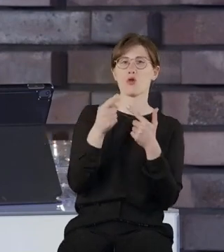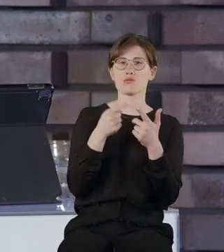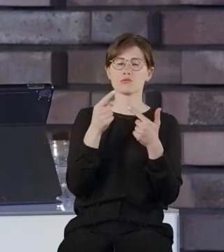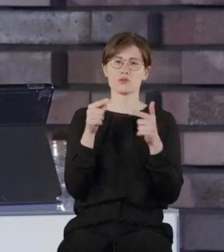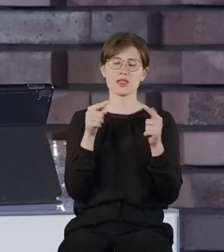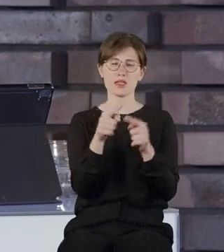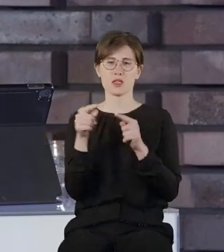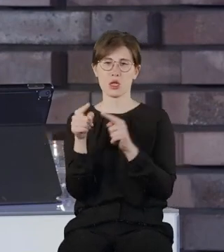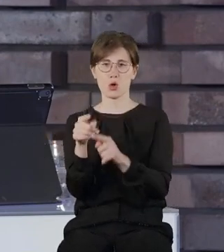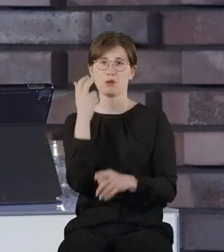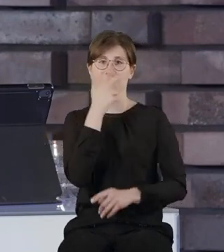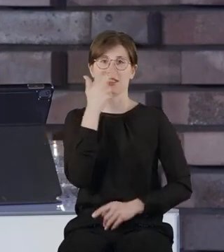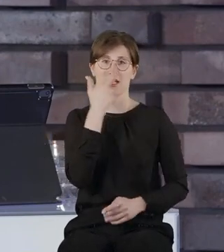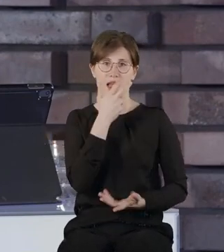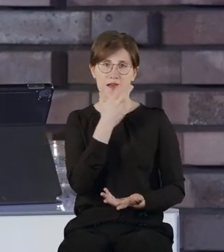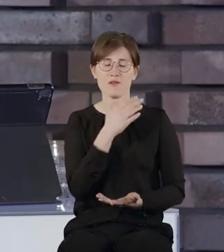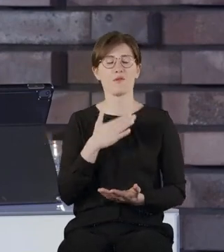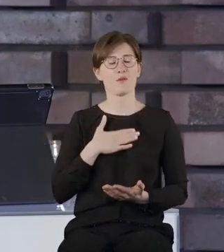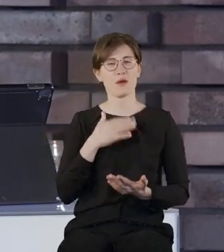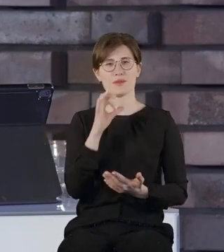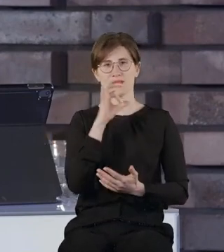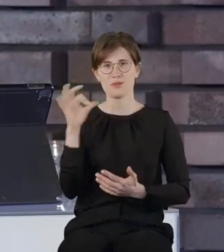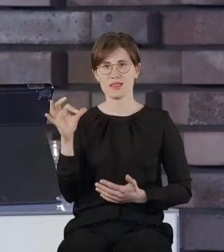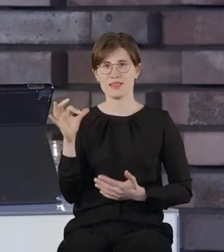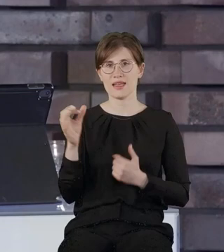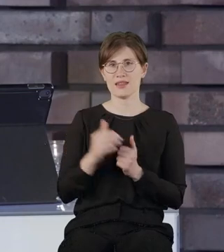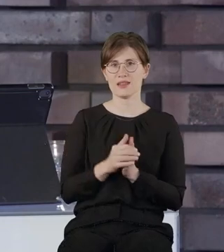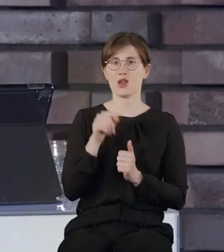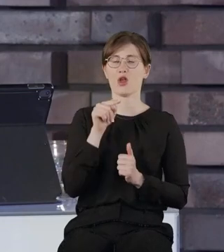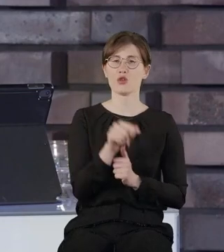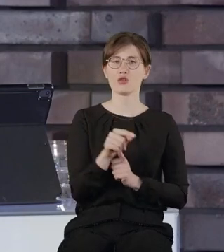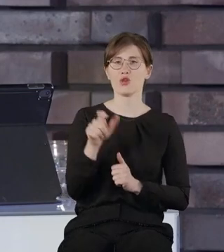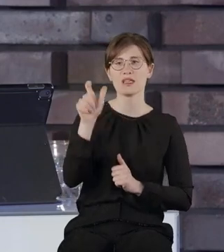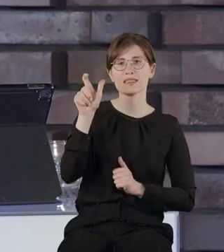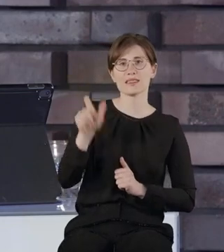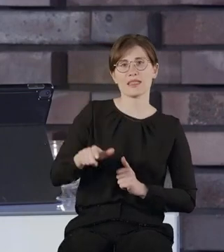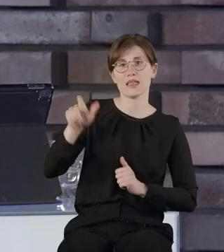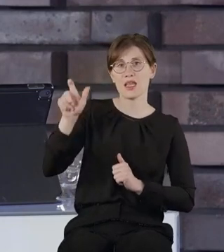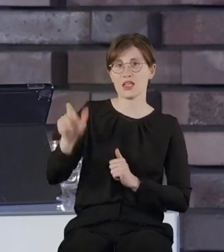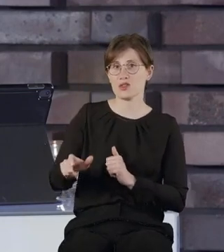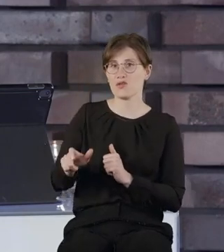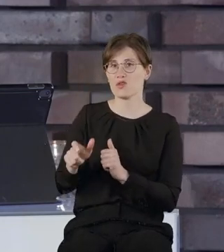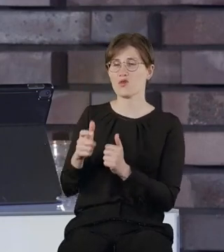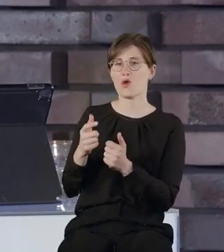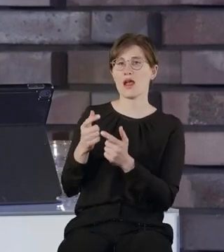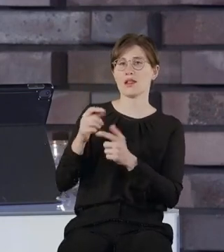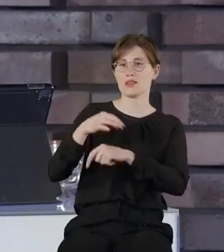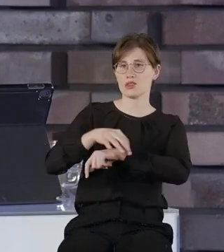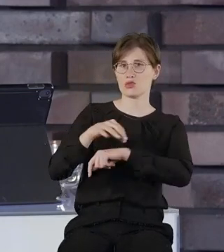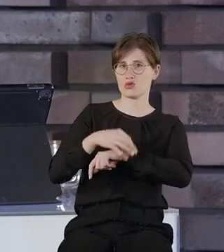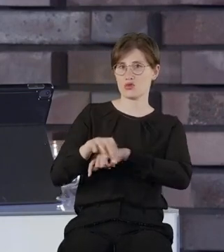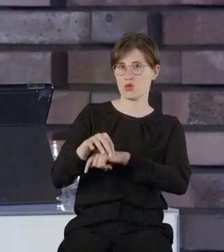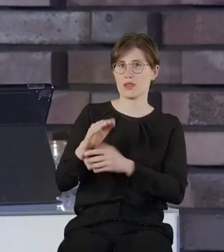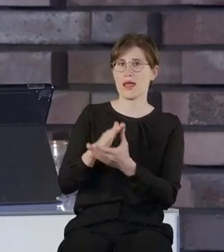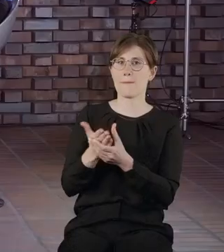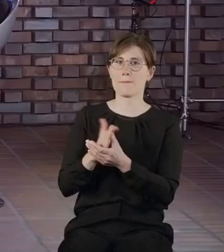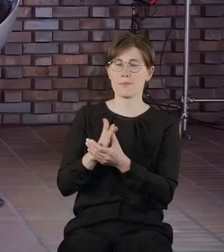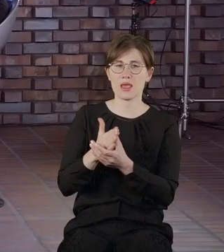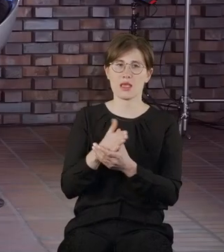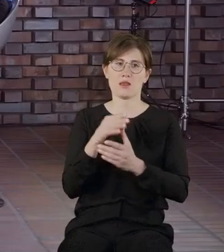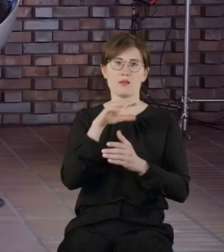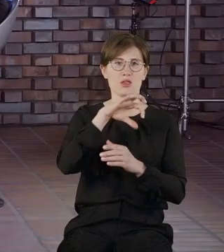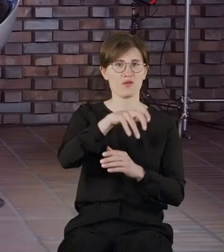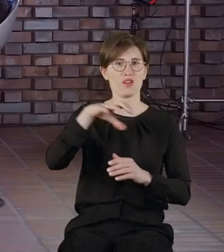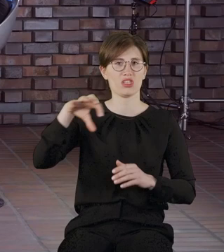Uniwersytetu Śląskiego, mamy dla Ciebie coś specjalnego. Są to indywidualne studia międzydziedzinowe. Jeśli Twoje